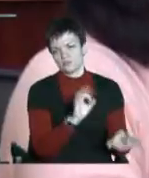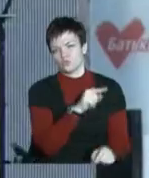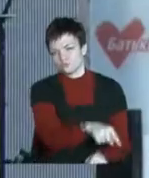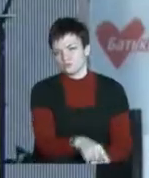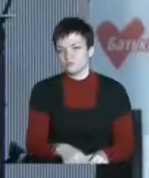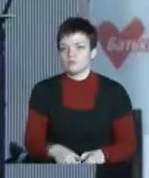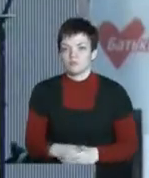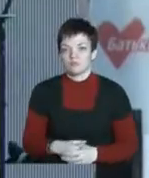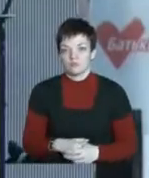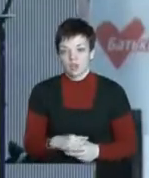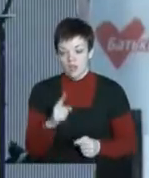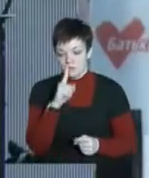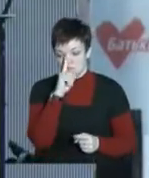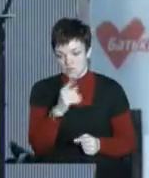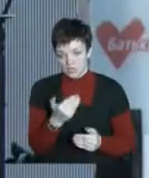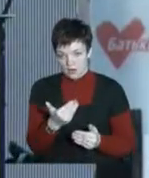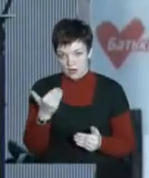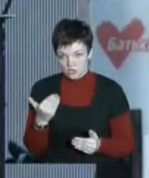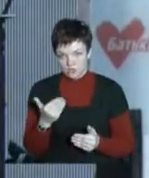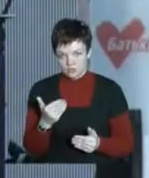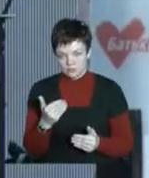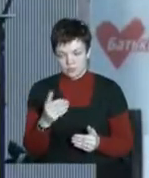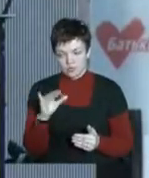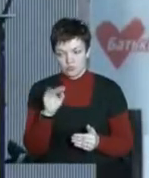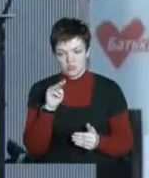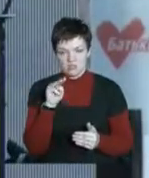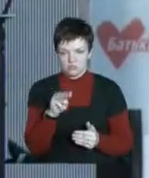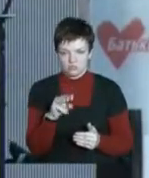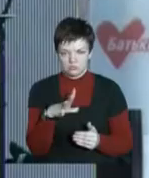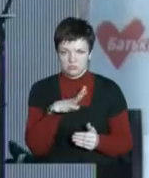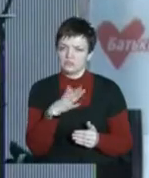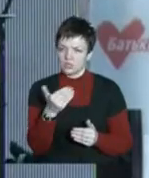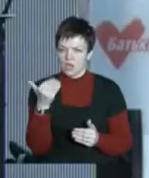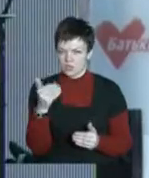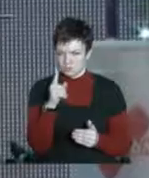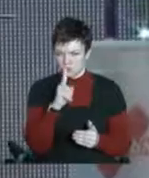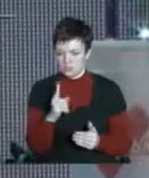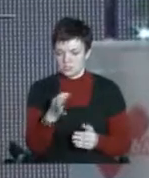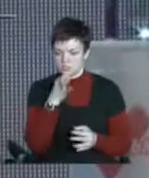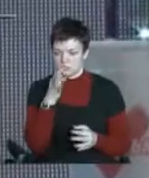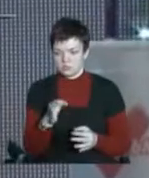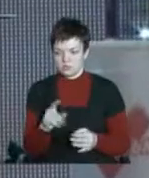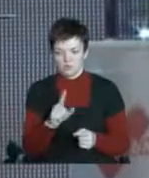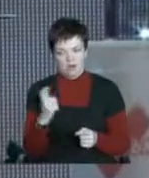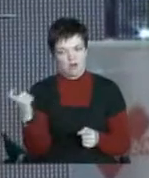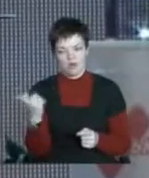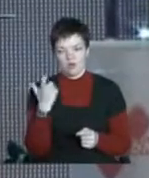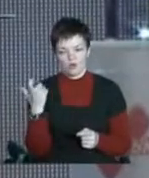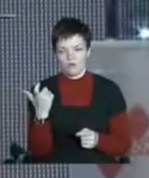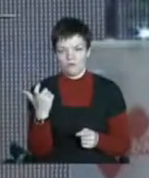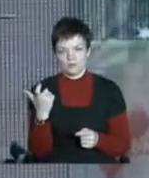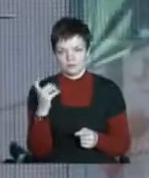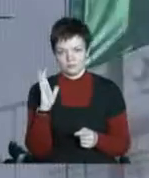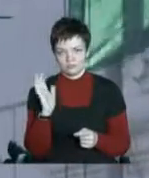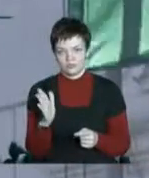Шустик. А месяцем раньше лидер партии «Батьковщина» Юлия Тимошенко подчеркнула, что именно на выборах в Харькове будет